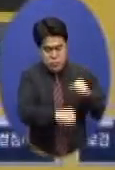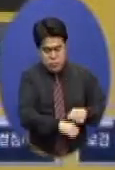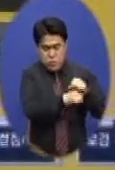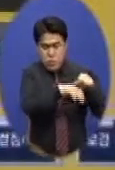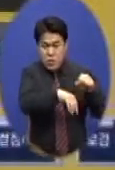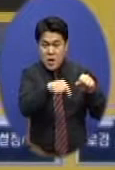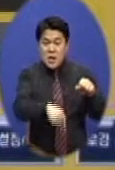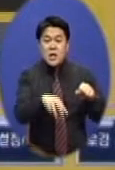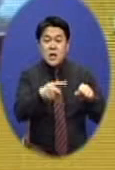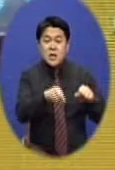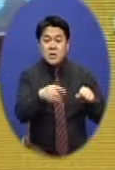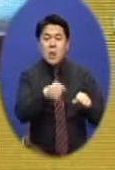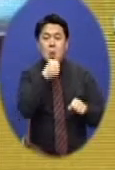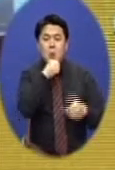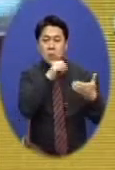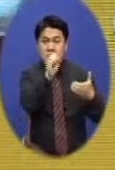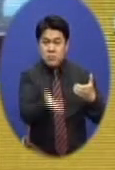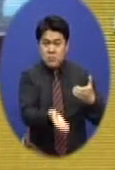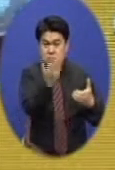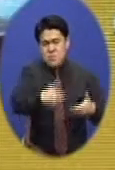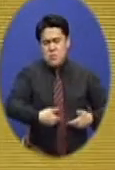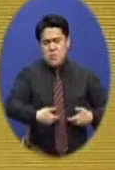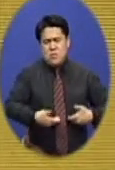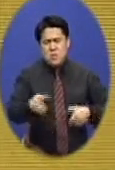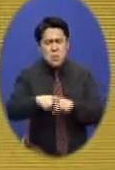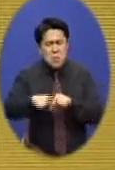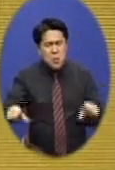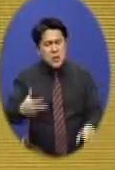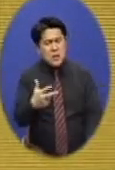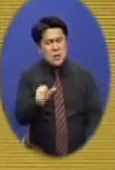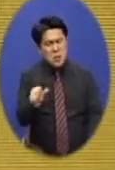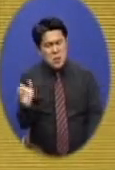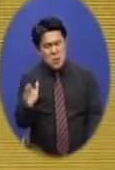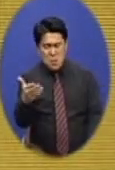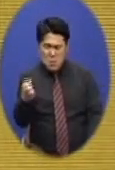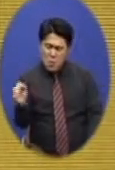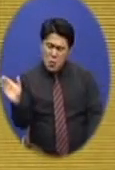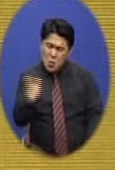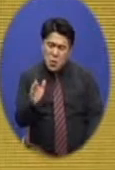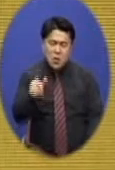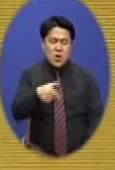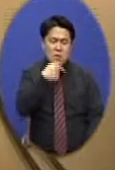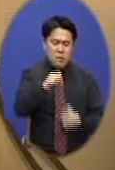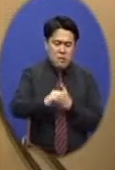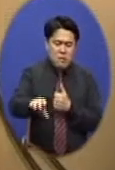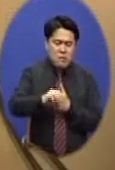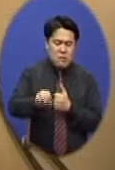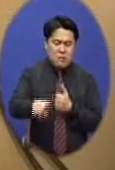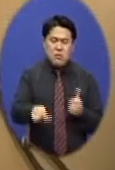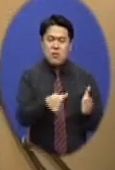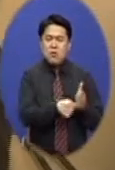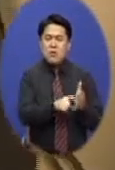90% 이상으로 유지돼야 하지만 75에서 85%로 낮아 저장 농산물의 수분 손실로 인한